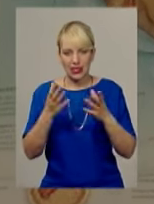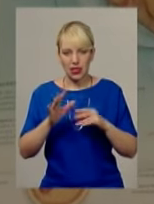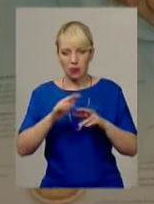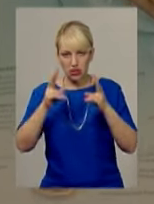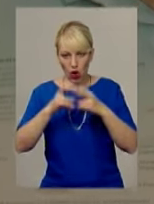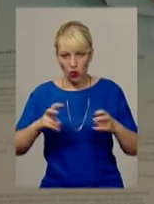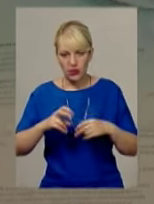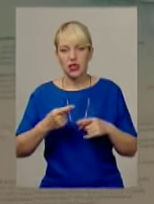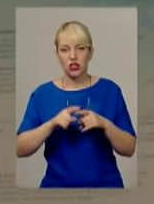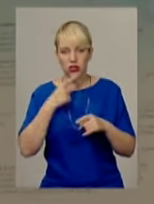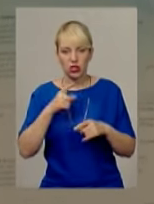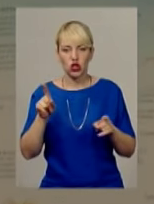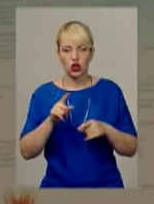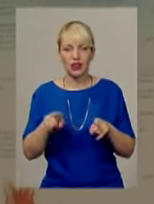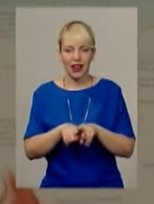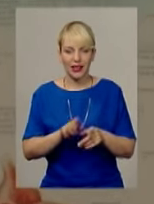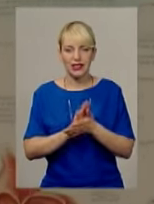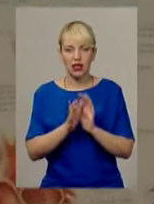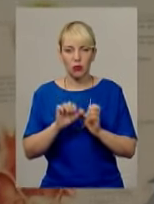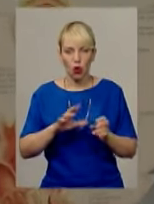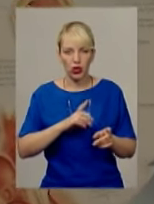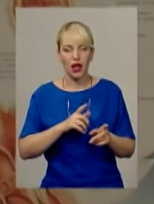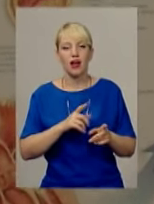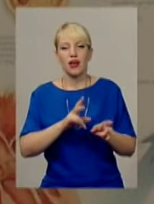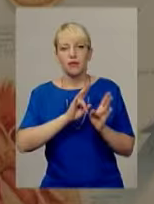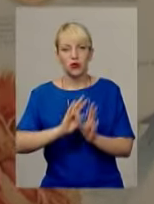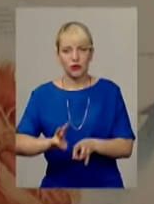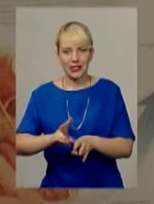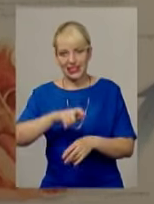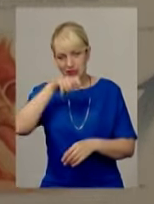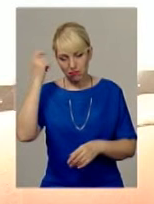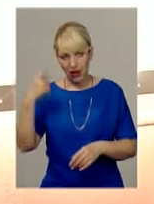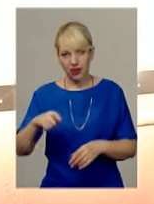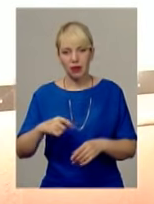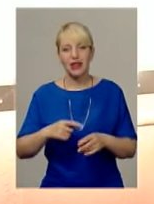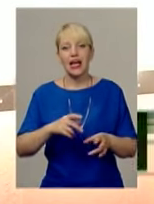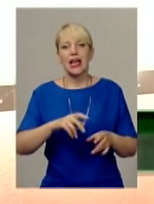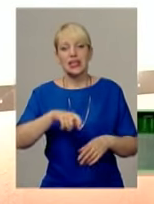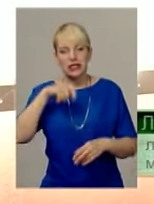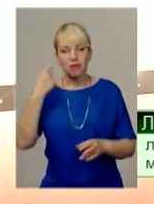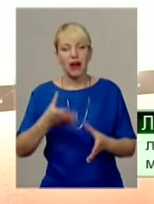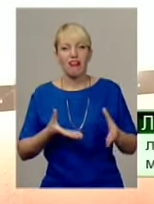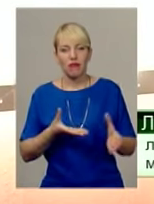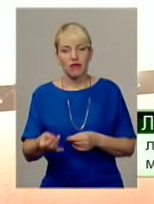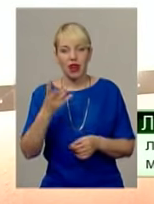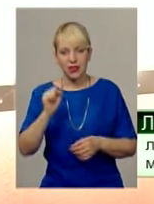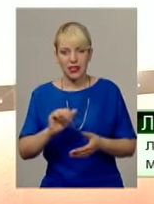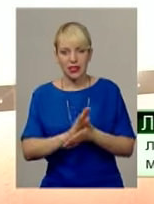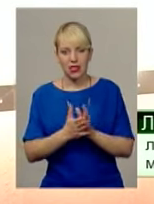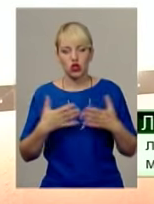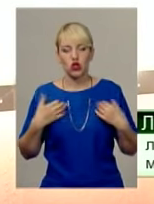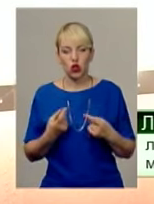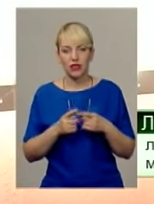обстеження лікарі повідомили, такий стан могла спровокувати спека. Спека впливає на їх стан здоров'я, особливо